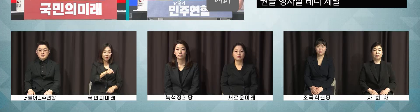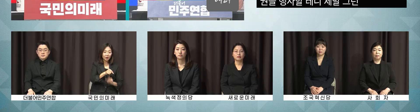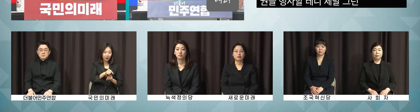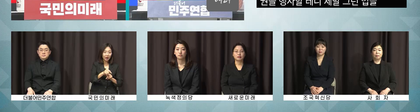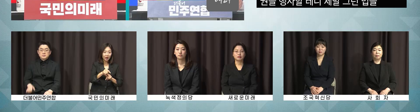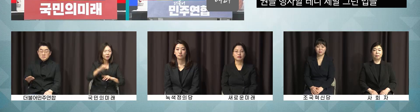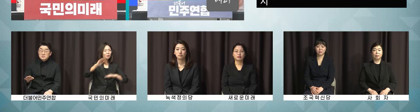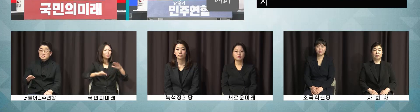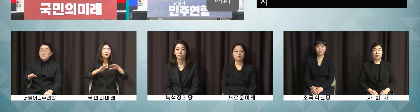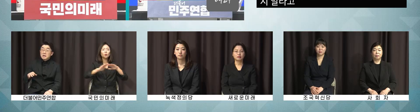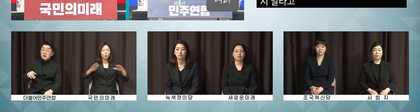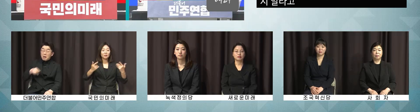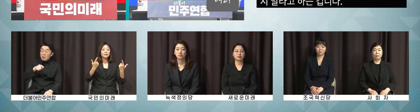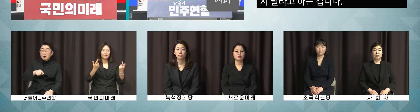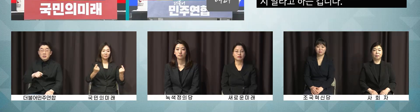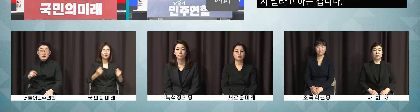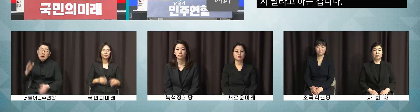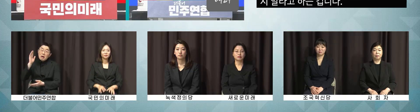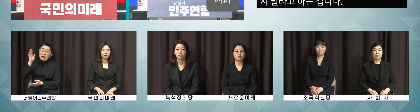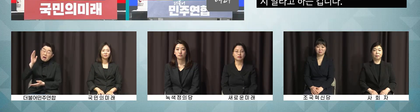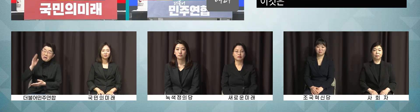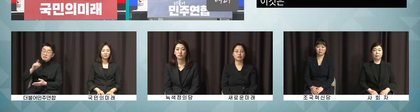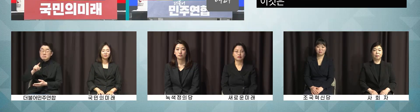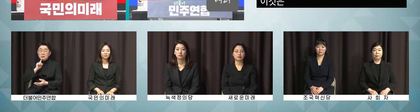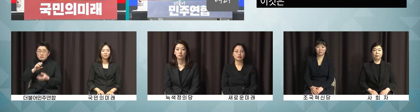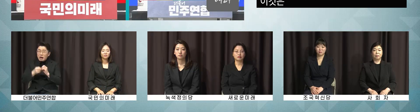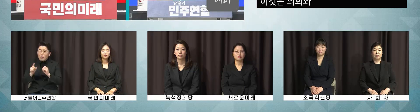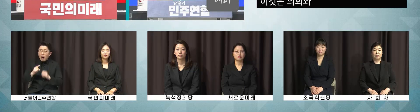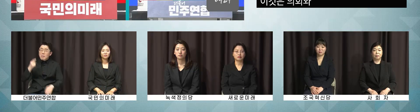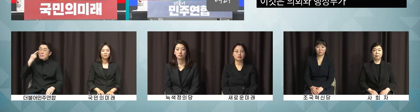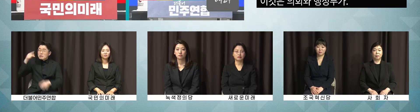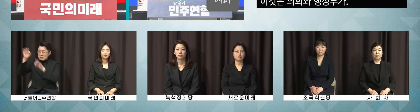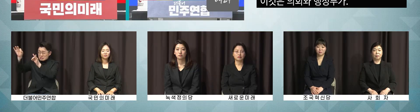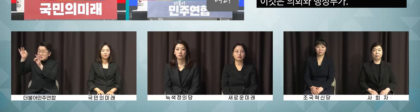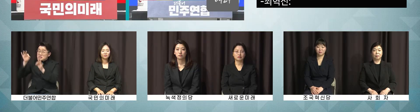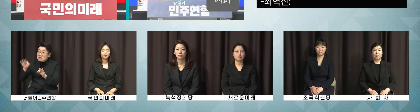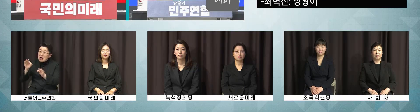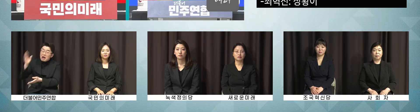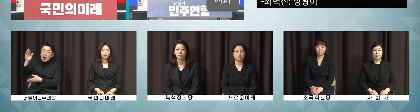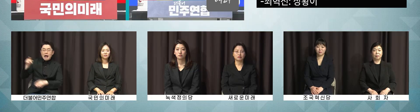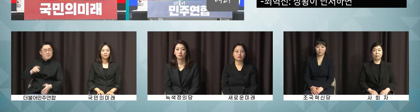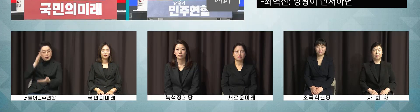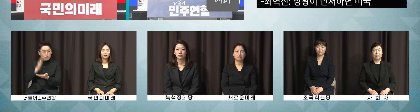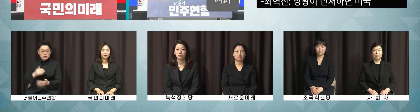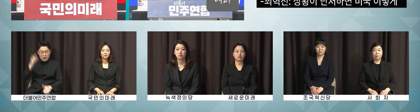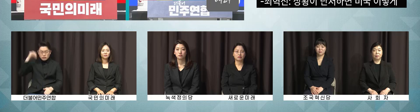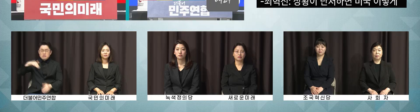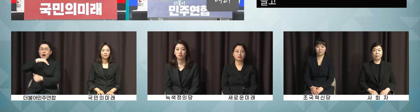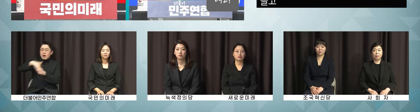행정부가 그만큼 동등해졌다라고 하는 의미를 나타내는 것이다. 이렇게 두고 말씀해 주시기 바랍니다.